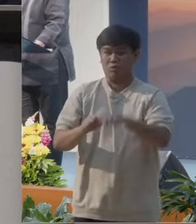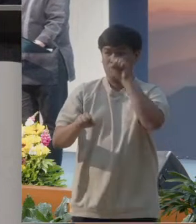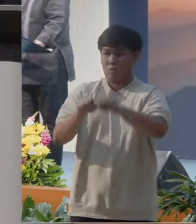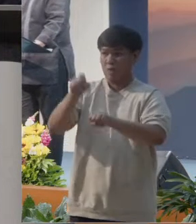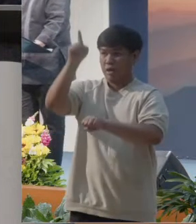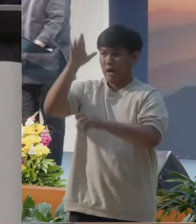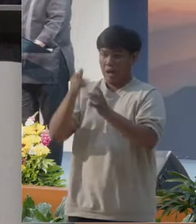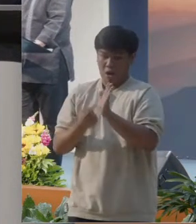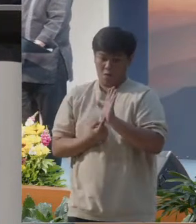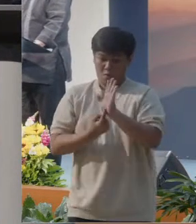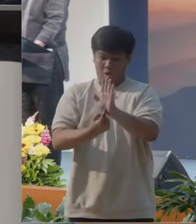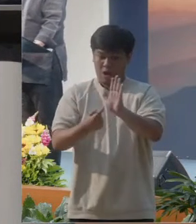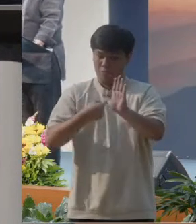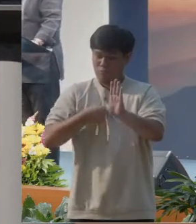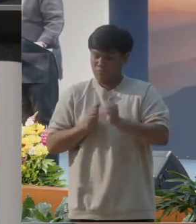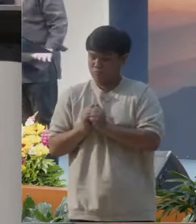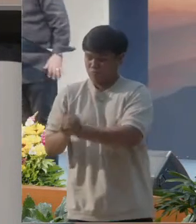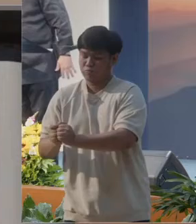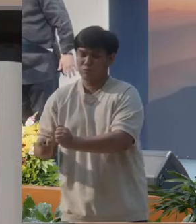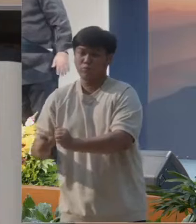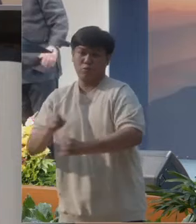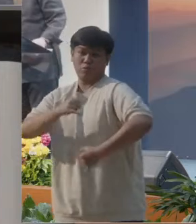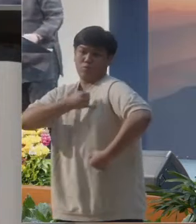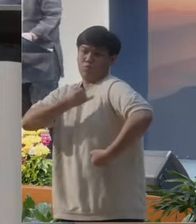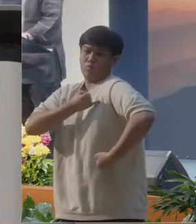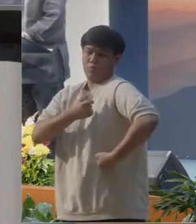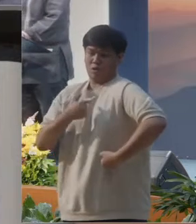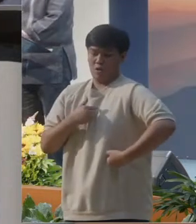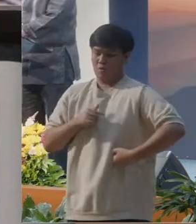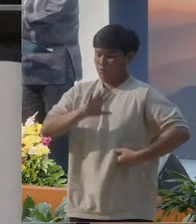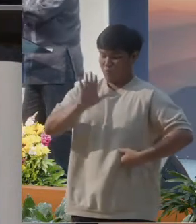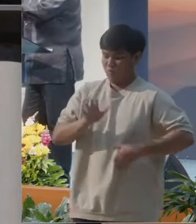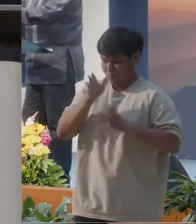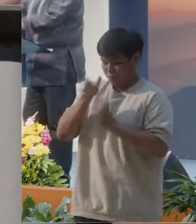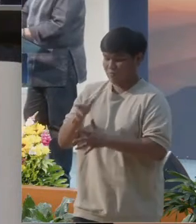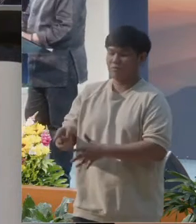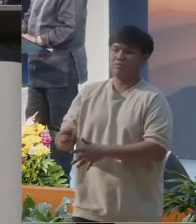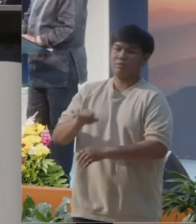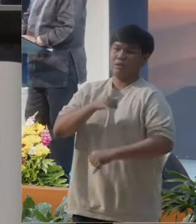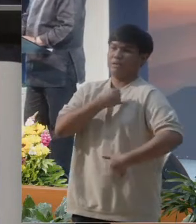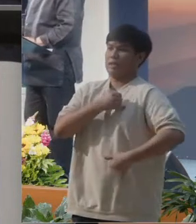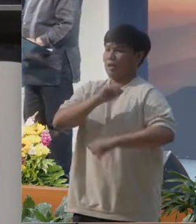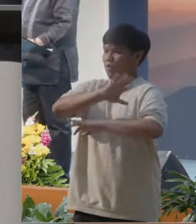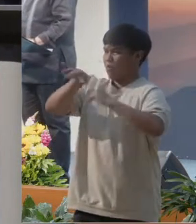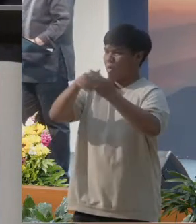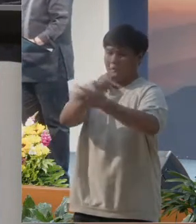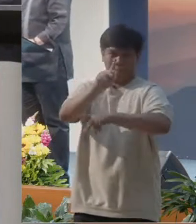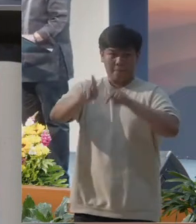at siya'y nakilala, naging tanyag siya sa buong sa lahat ng mga bayan.